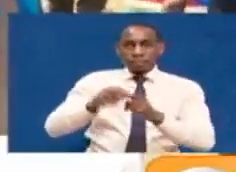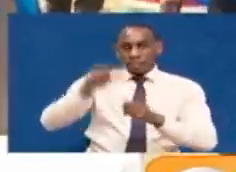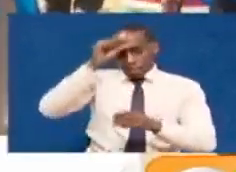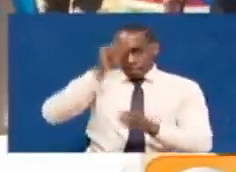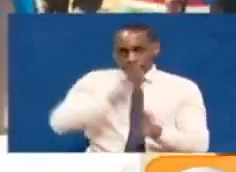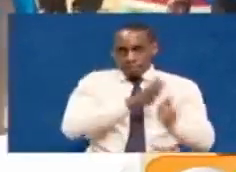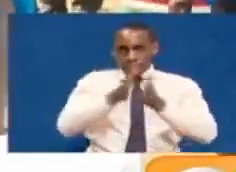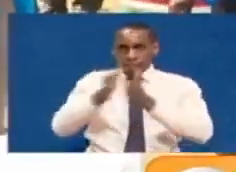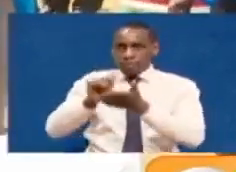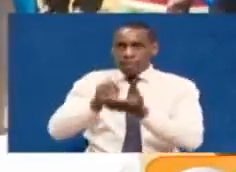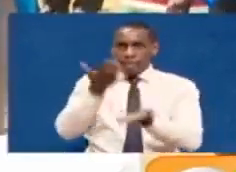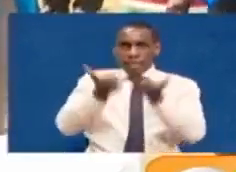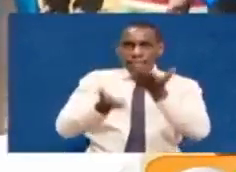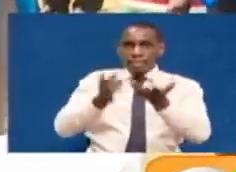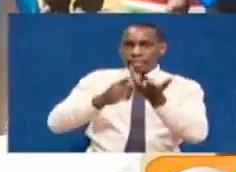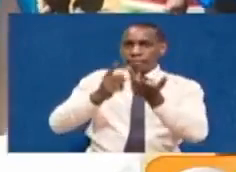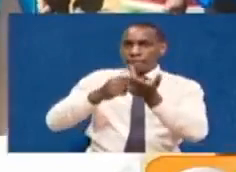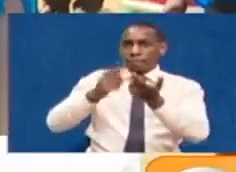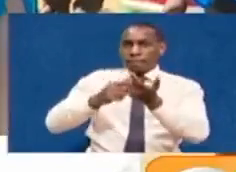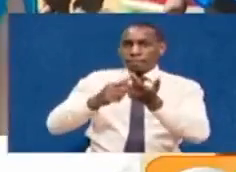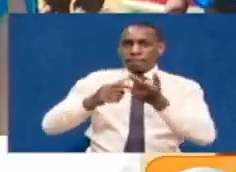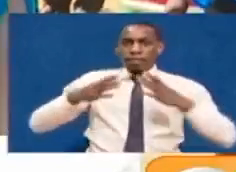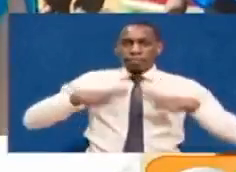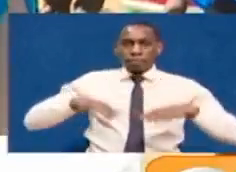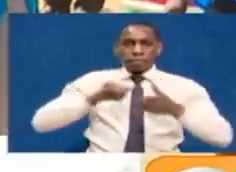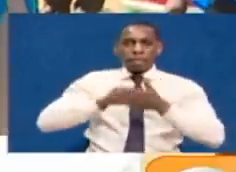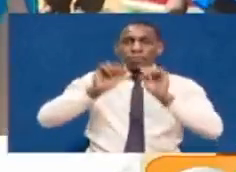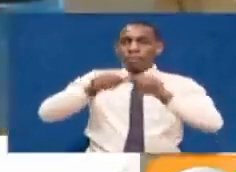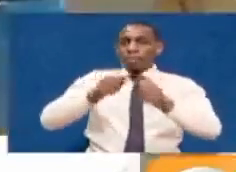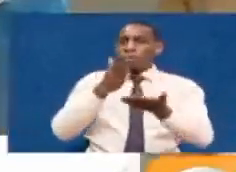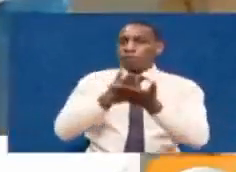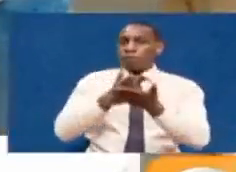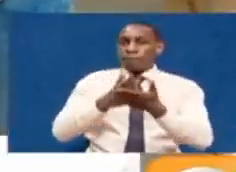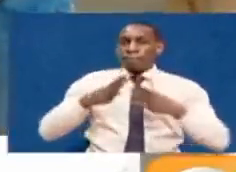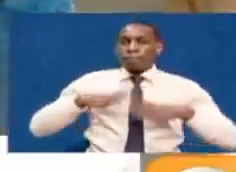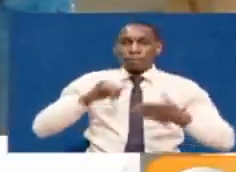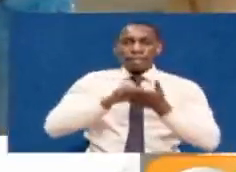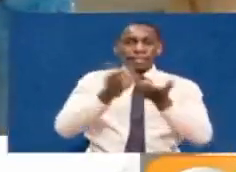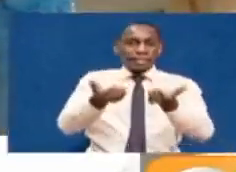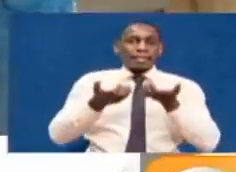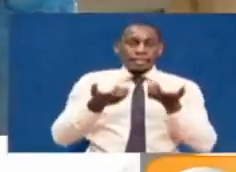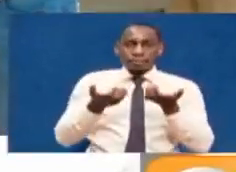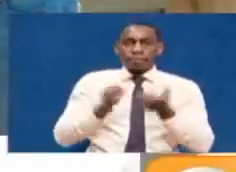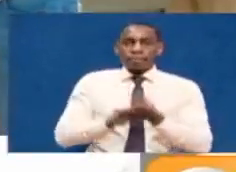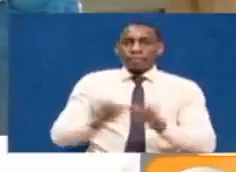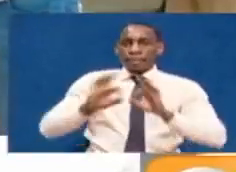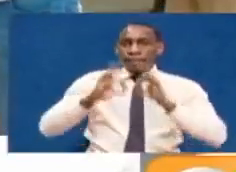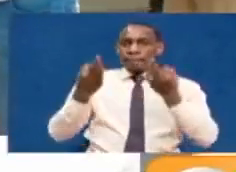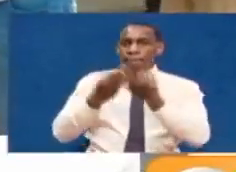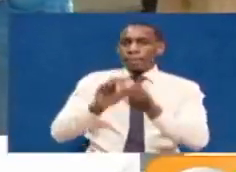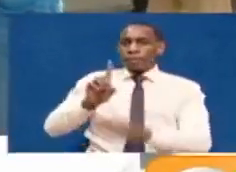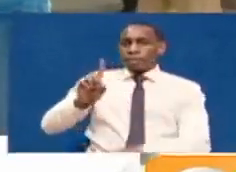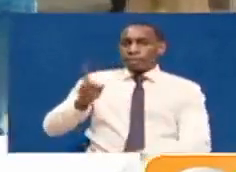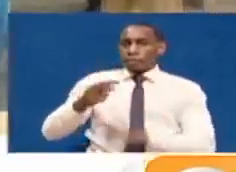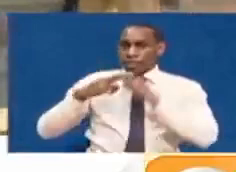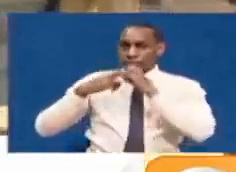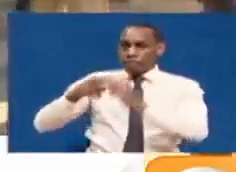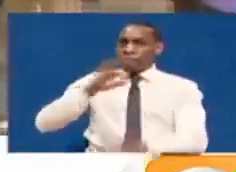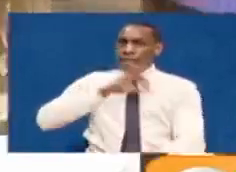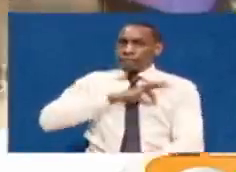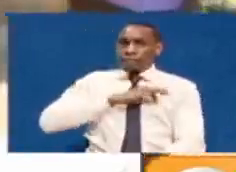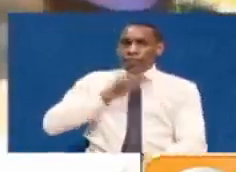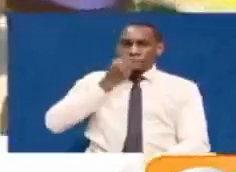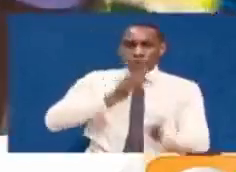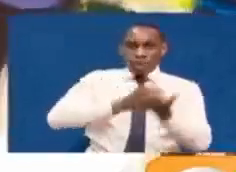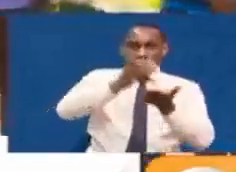serikali kutathmini rekodi za wakaazi wa mitaa hiyo ili kubaini wenye haja zaidi. Familia 1,700 zitafaidi kwa